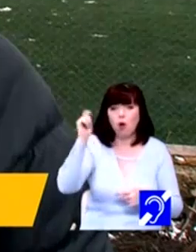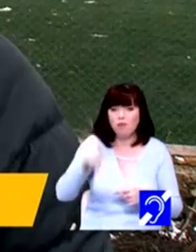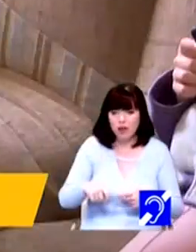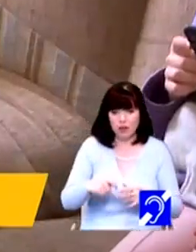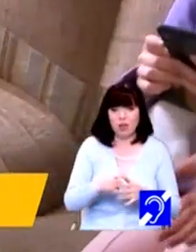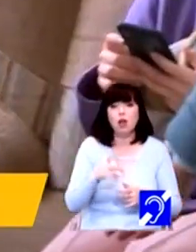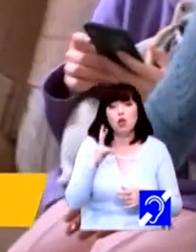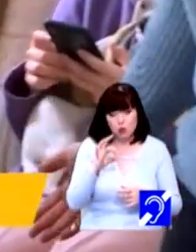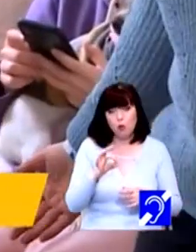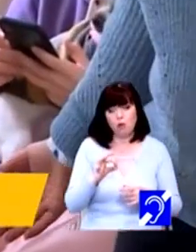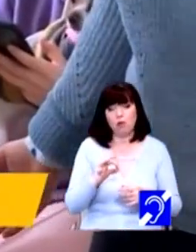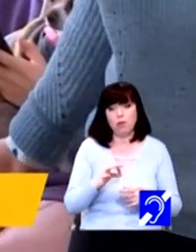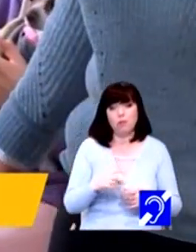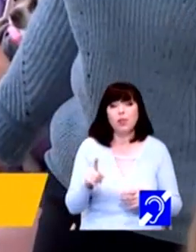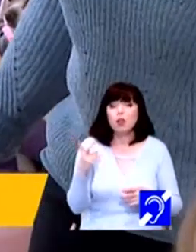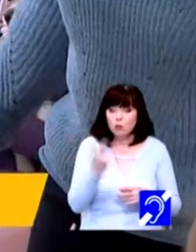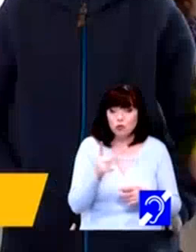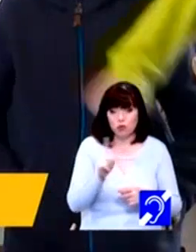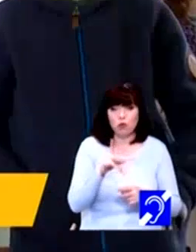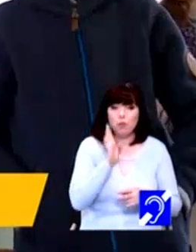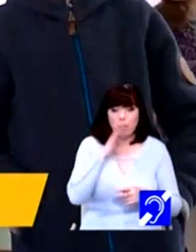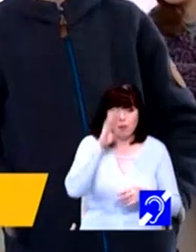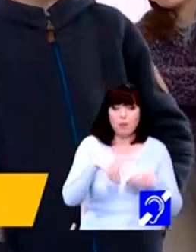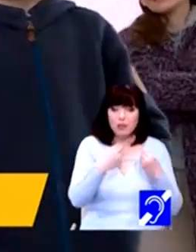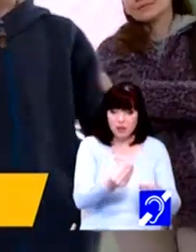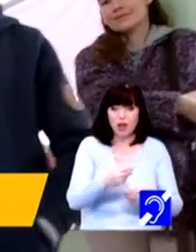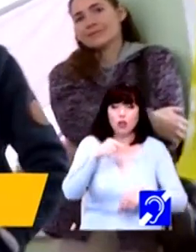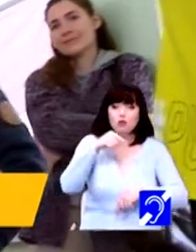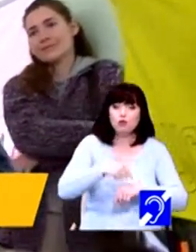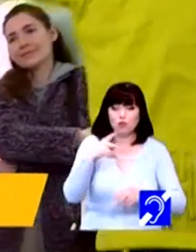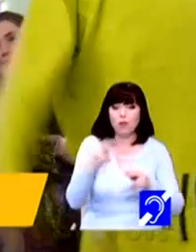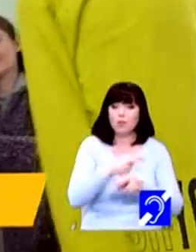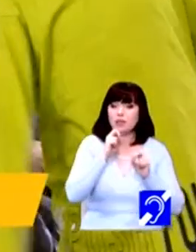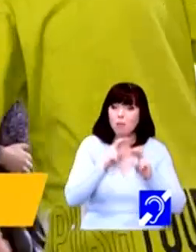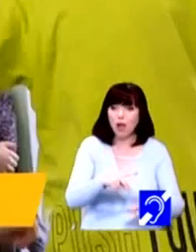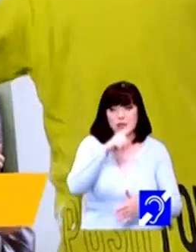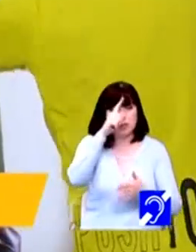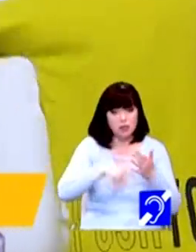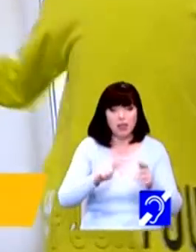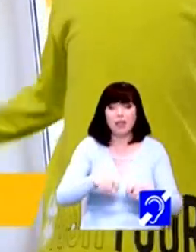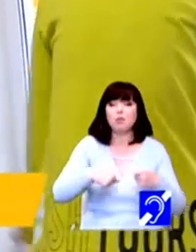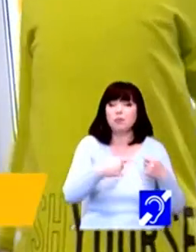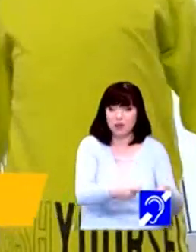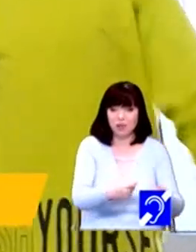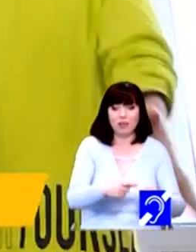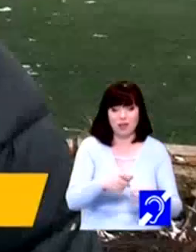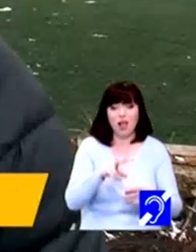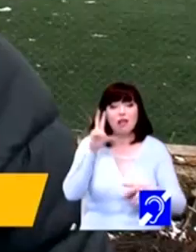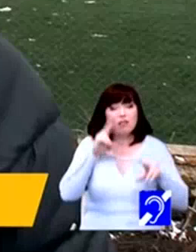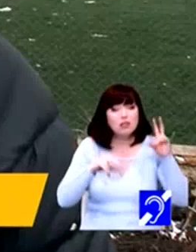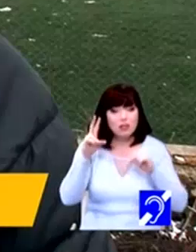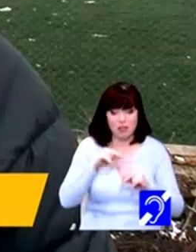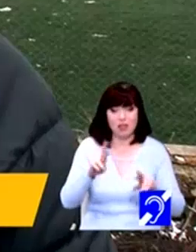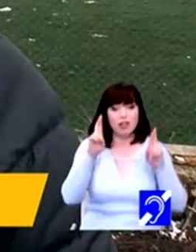jurul nostru. E la fel de important ca părinții să le ofere copiilor sentimentul de siguranță și să le transmită o doză de speranță.